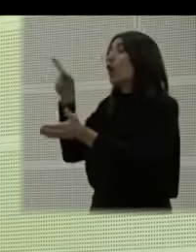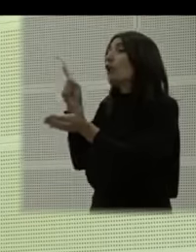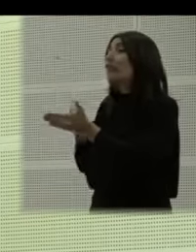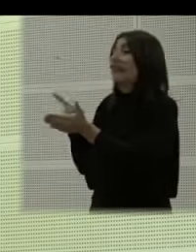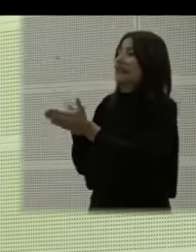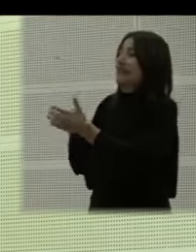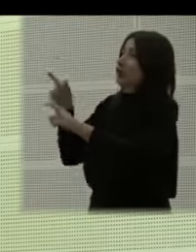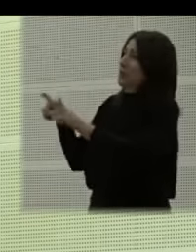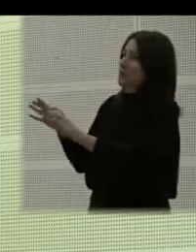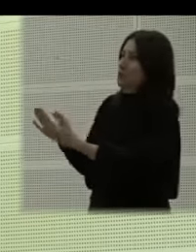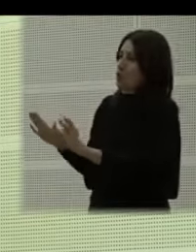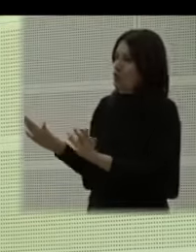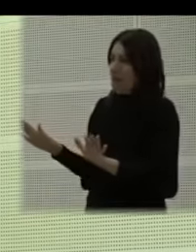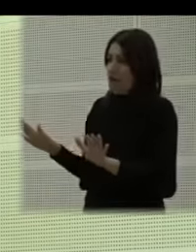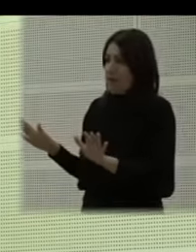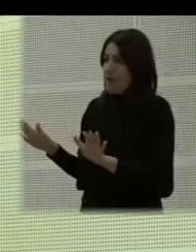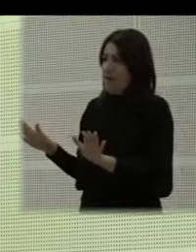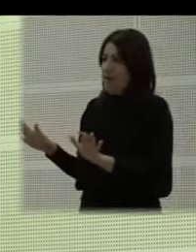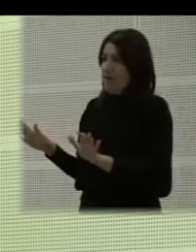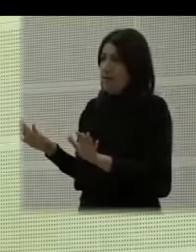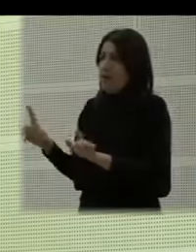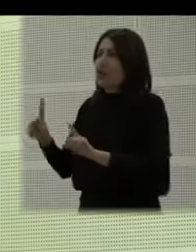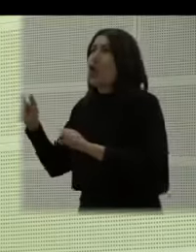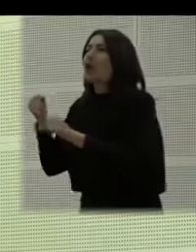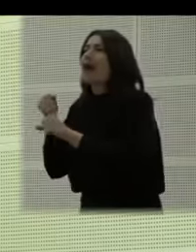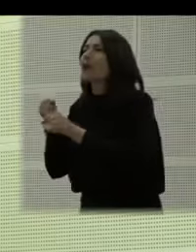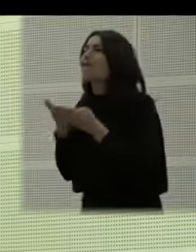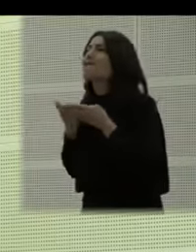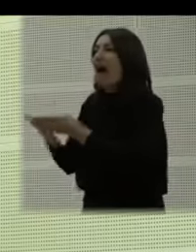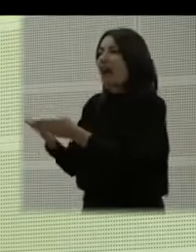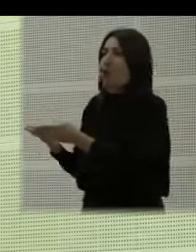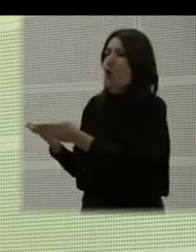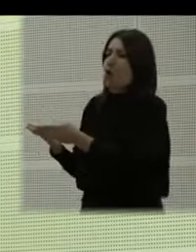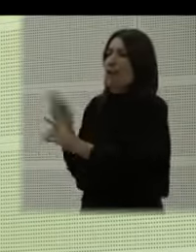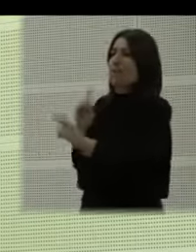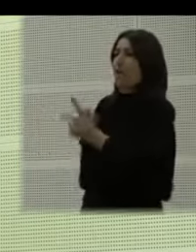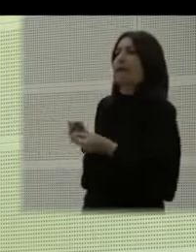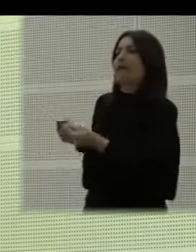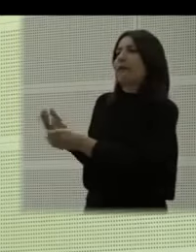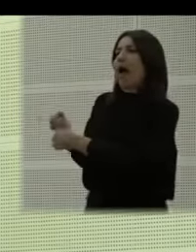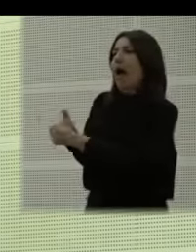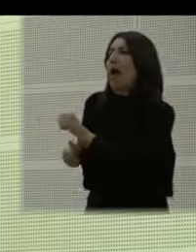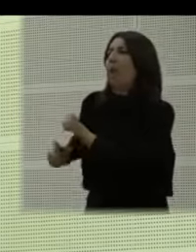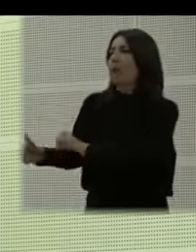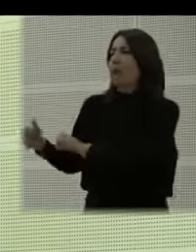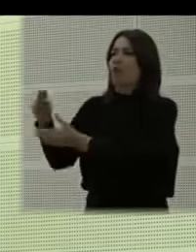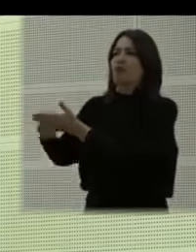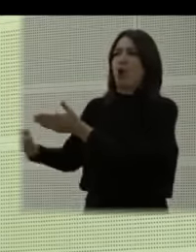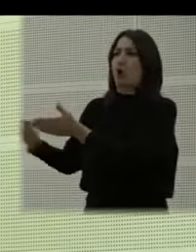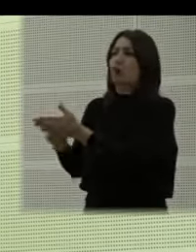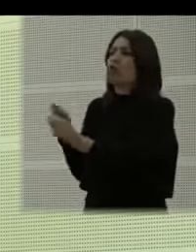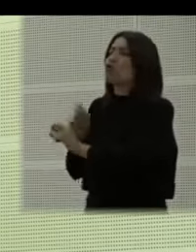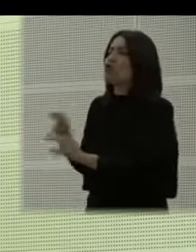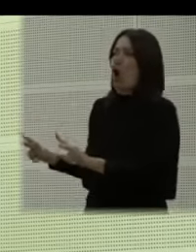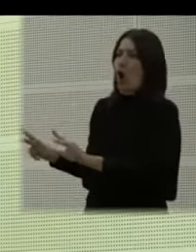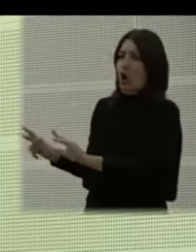dell'individuo, non un favore che ti fa il politico in cambio di un voto.